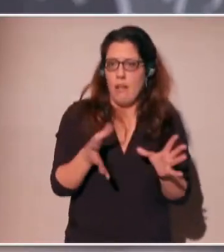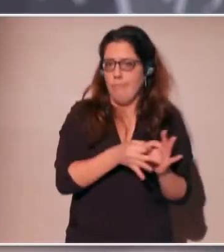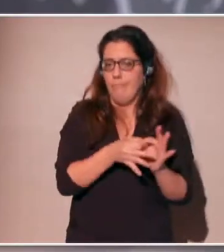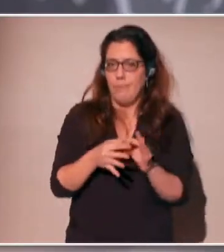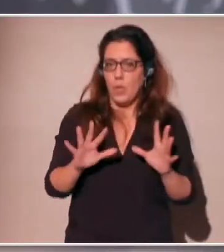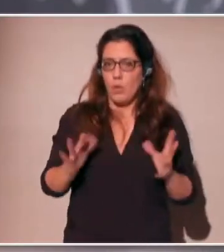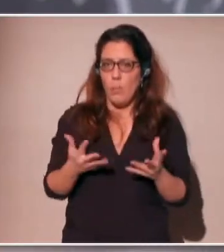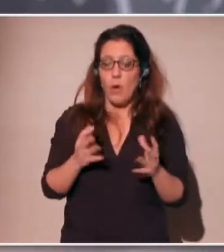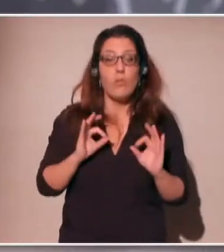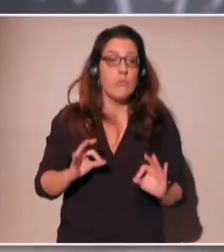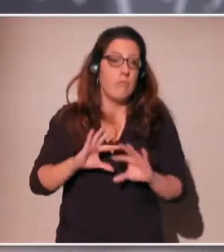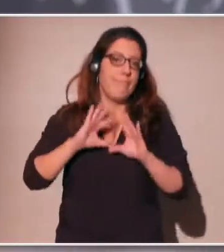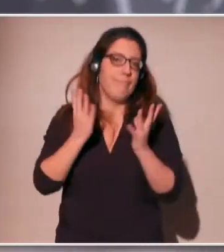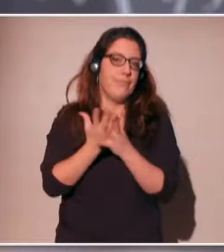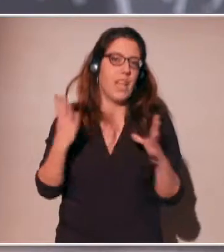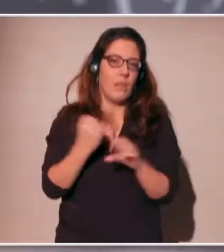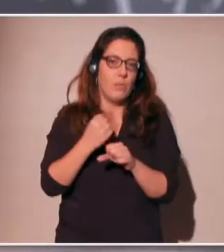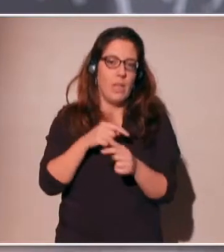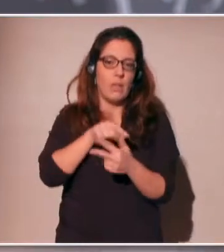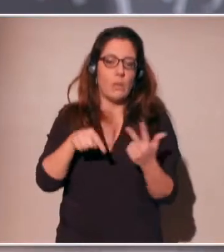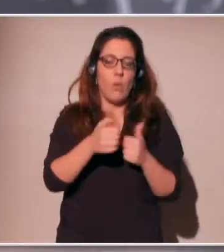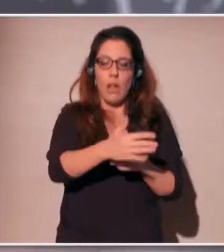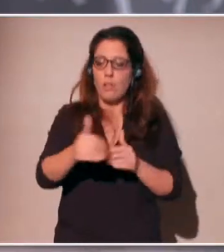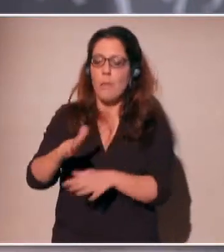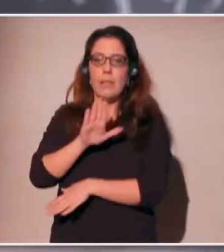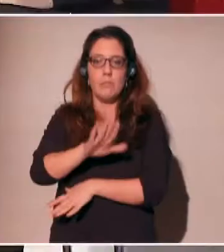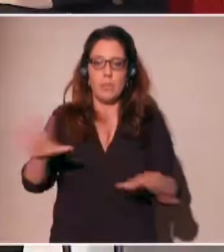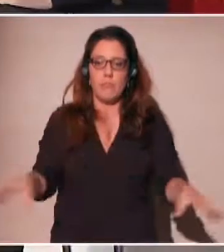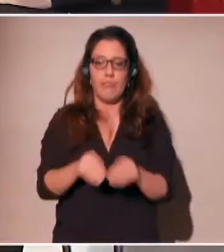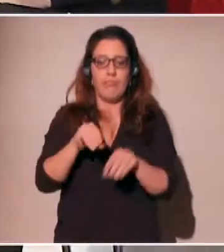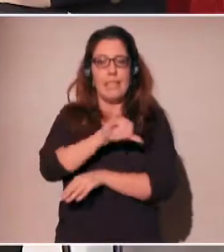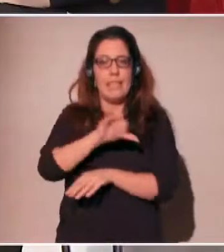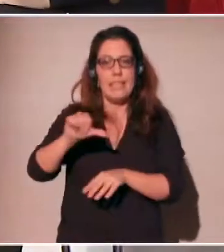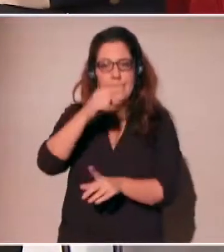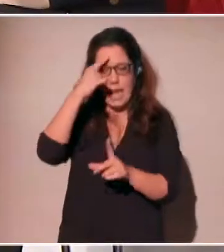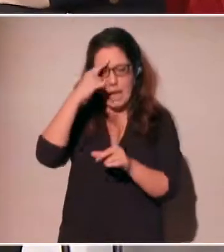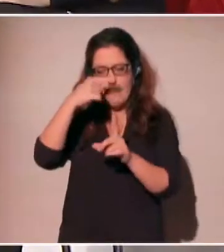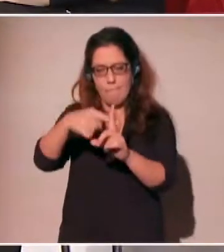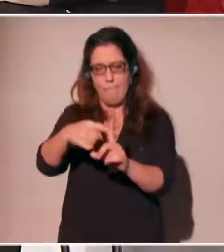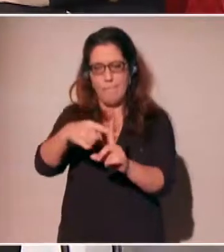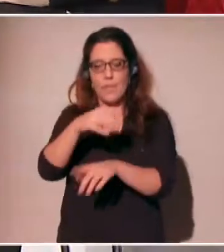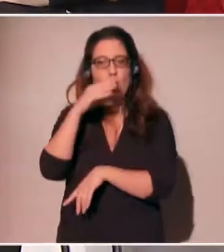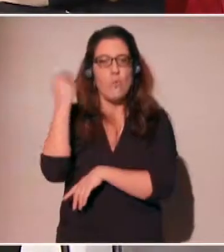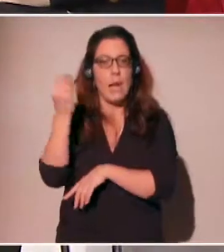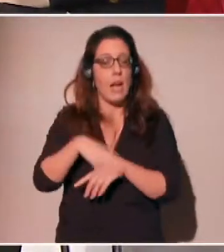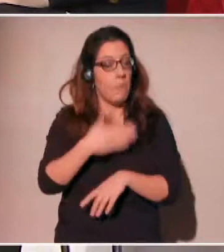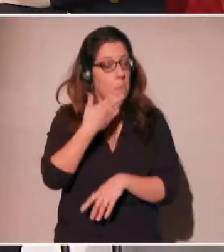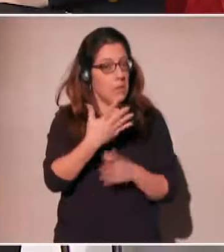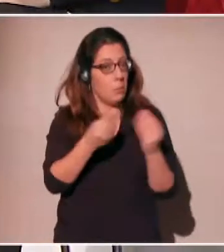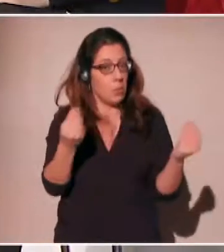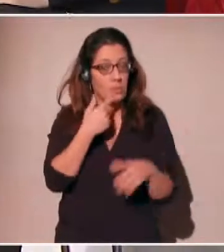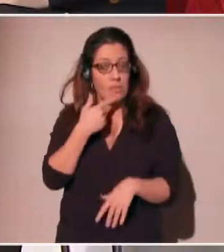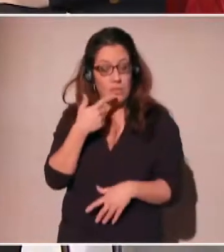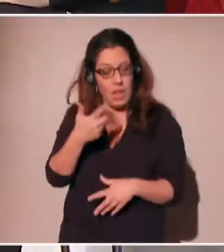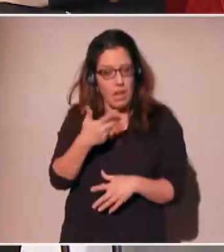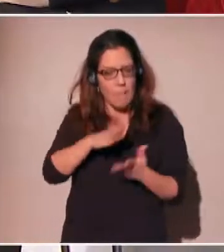domaines qui définissent cette IA centrée sur l'humain. Merci beaucoup. Donc, en fait, vous nous promettez un humain, une